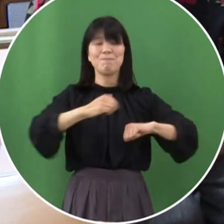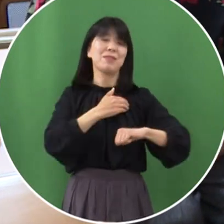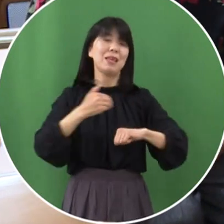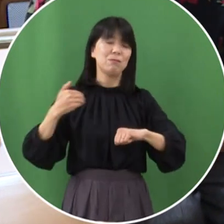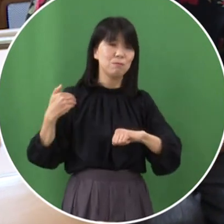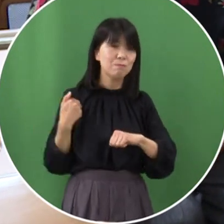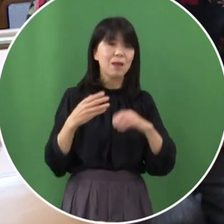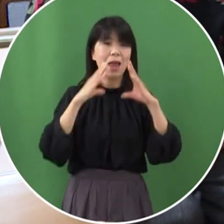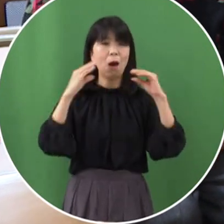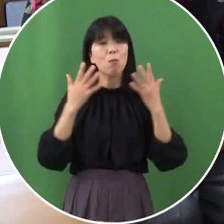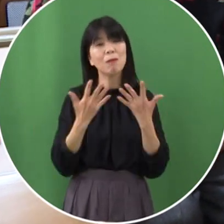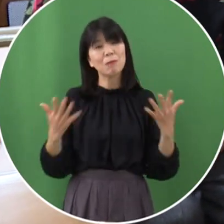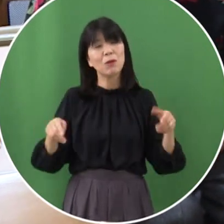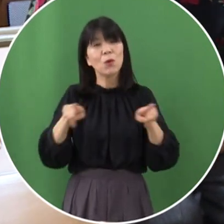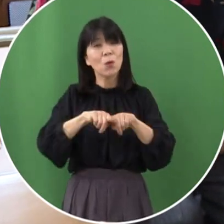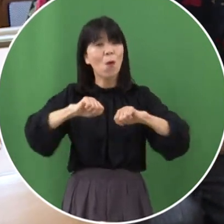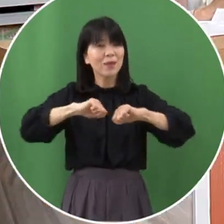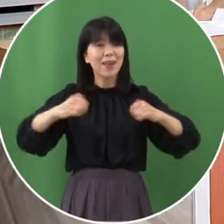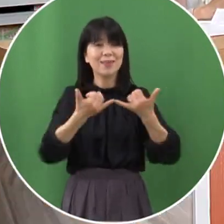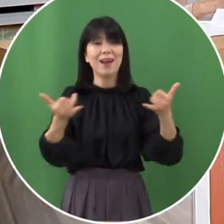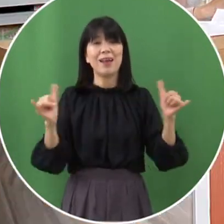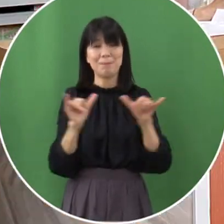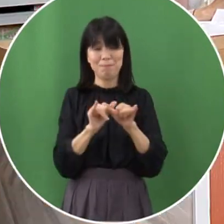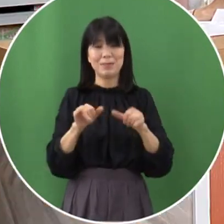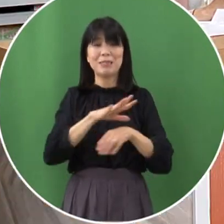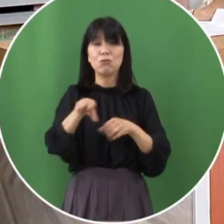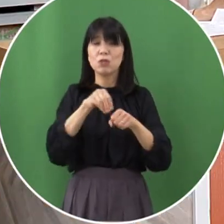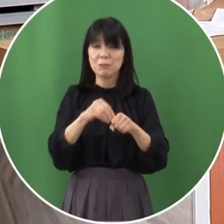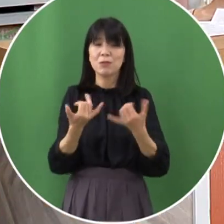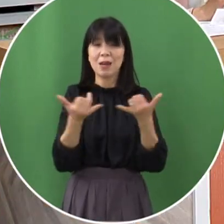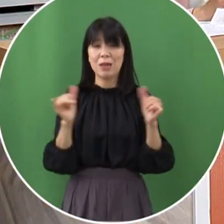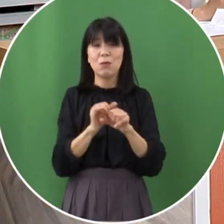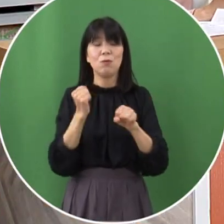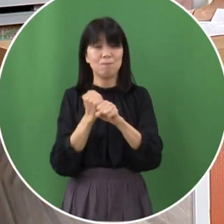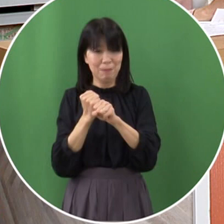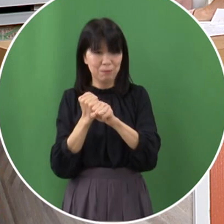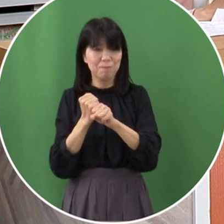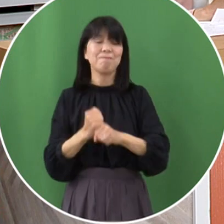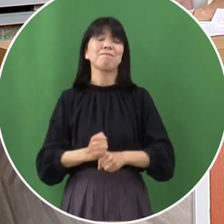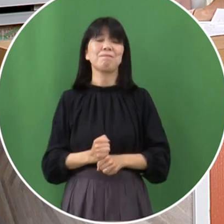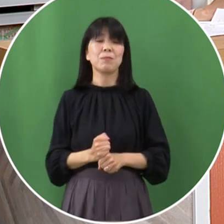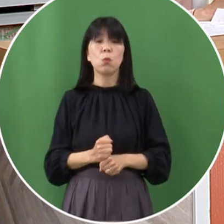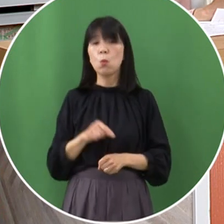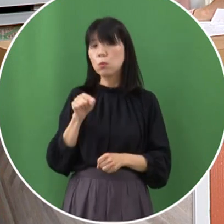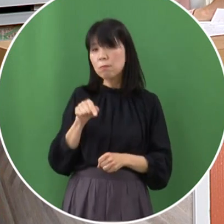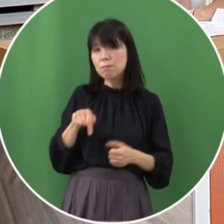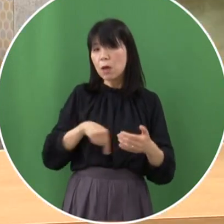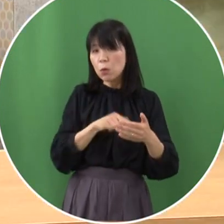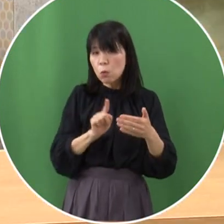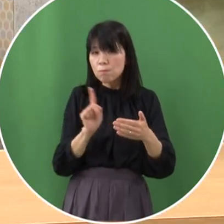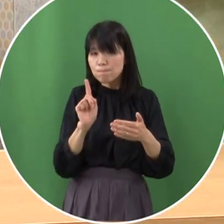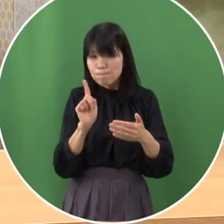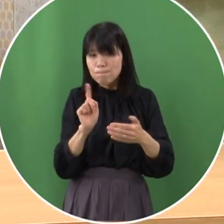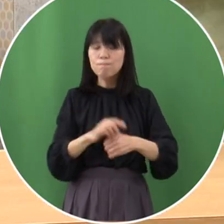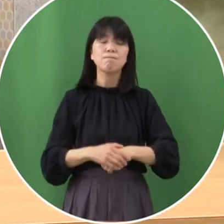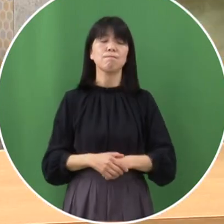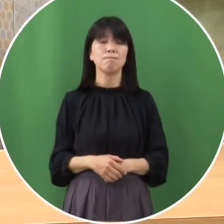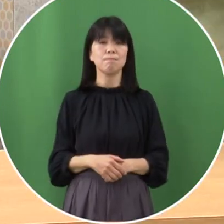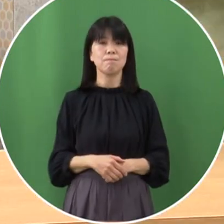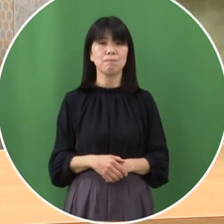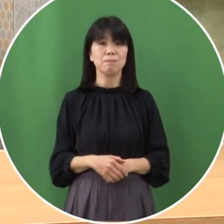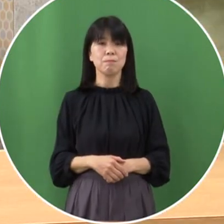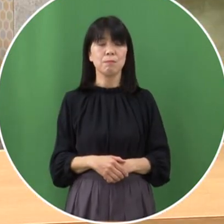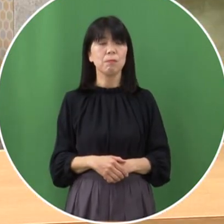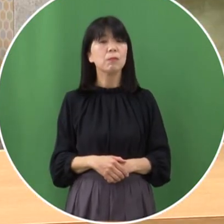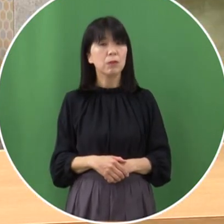インクルーシブ社会づくりを進めます。 こちらの項目ではどういった取り組みがありますか。 まずは高齢者の